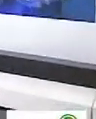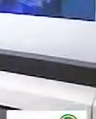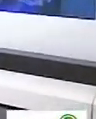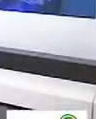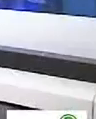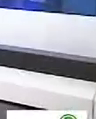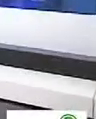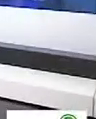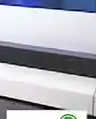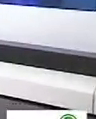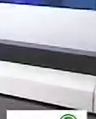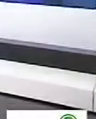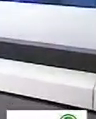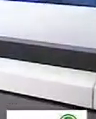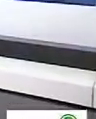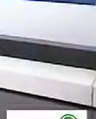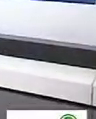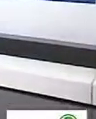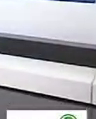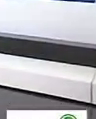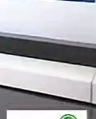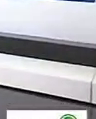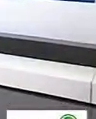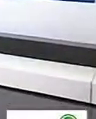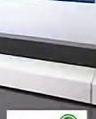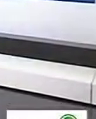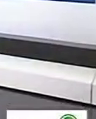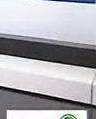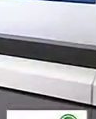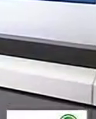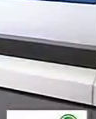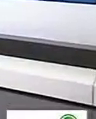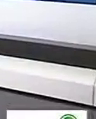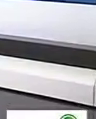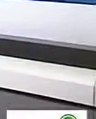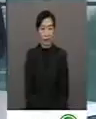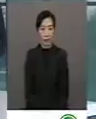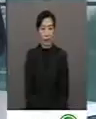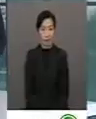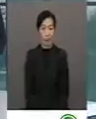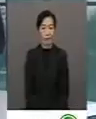ความคืบหน้าล่าสุดที่กองบัญชาการตำรวจปราบปรามยาเสพติดค่ะคุณนัทคุณมนชัยคะ ขอบคุณครับคุณชนิชาครับ